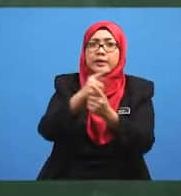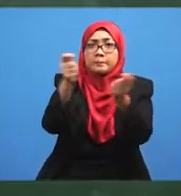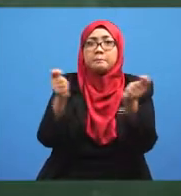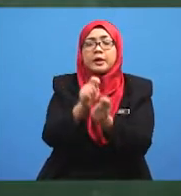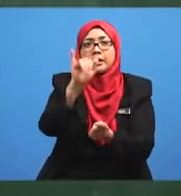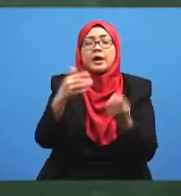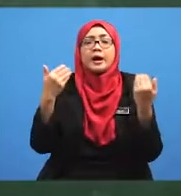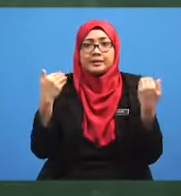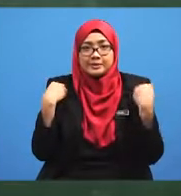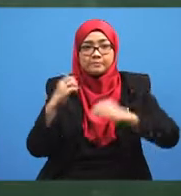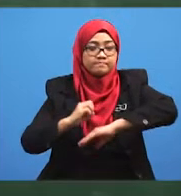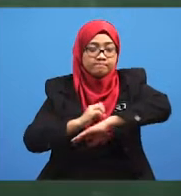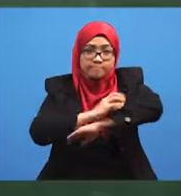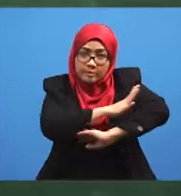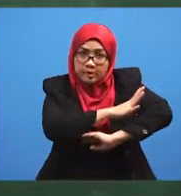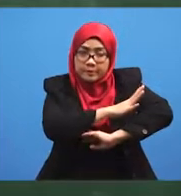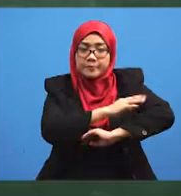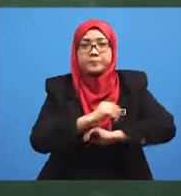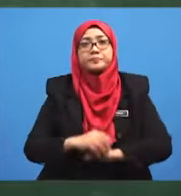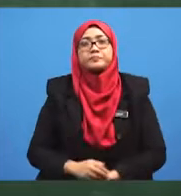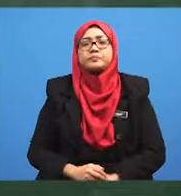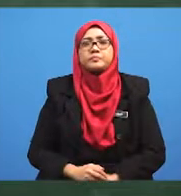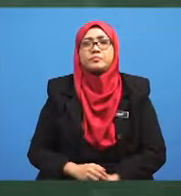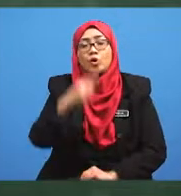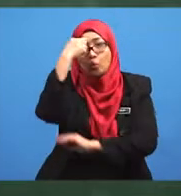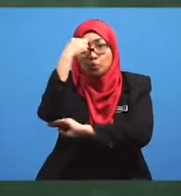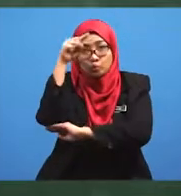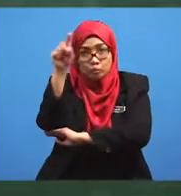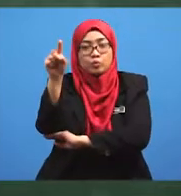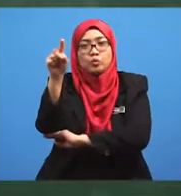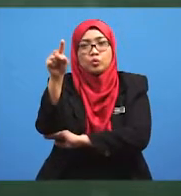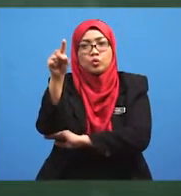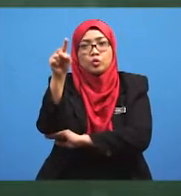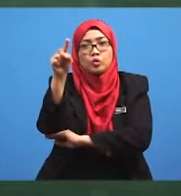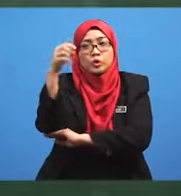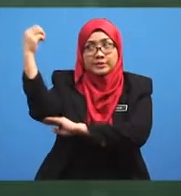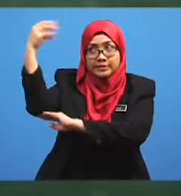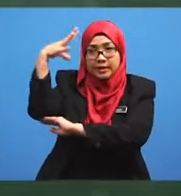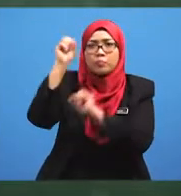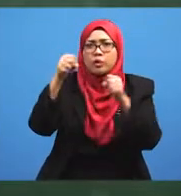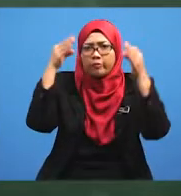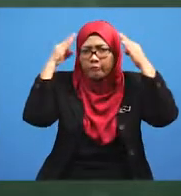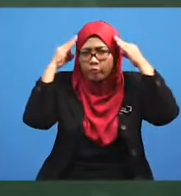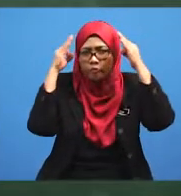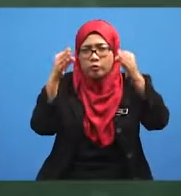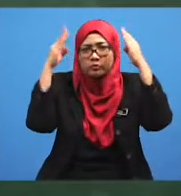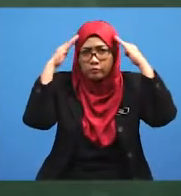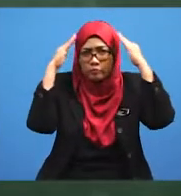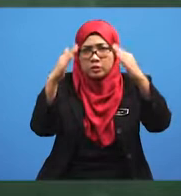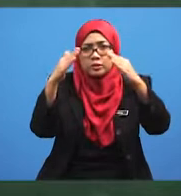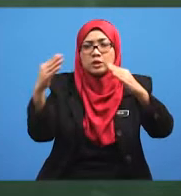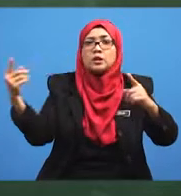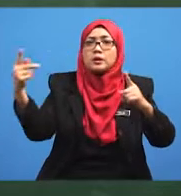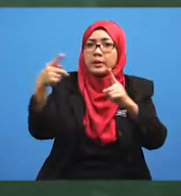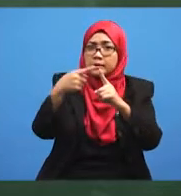kanser. Ini bagi memastikan sinaran itu difokuskan untuk membunuh sel-sel